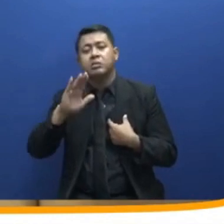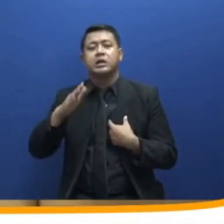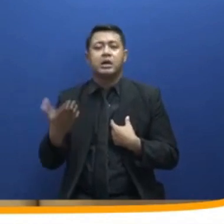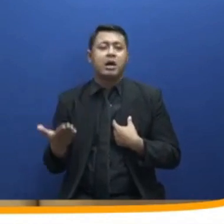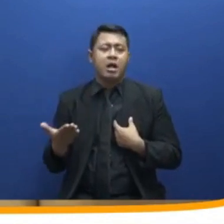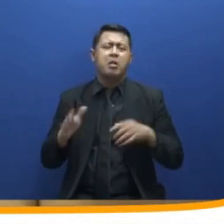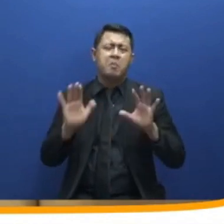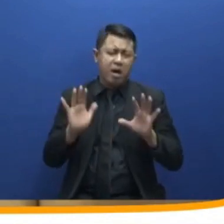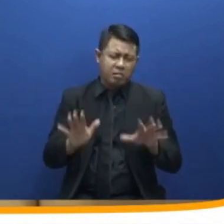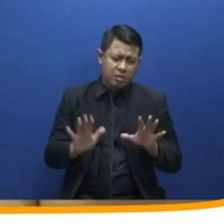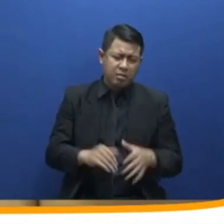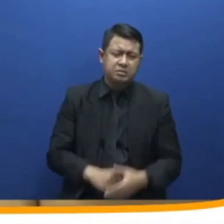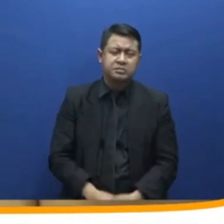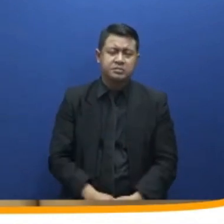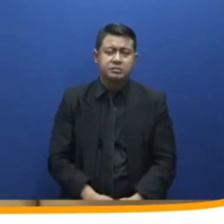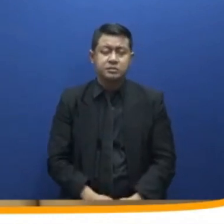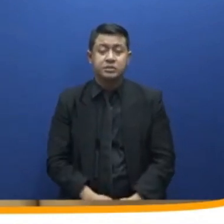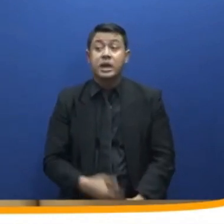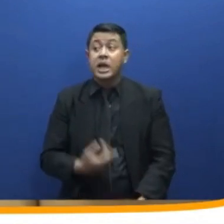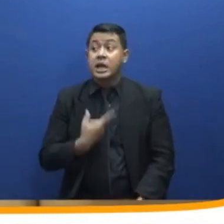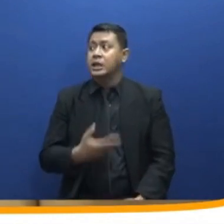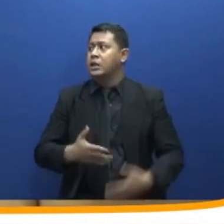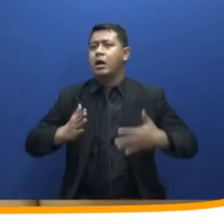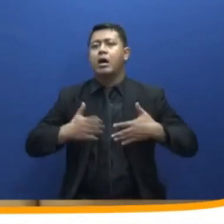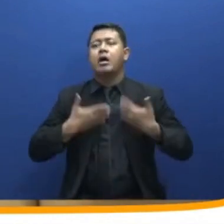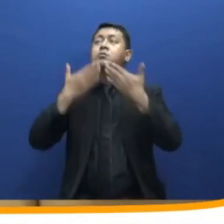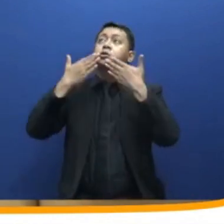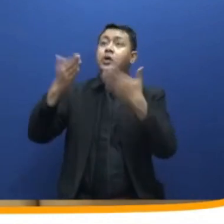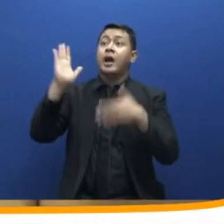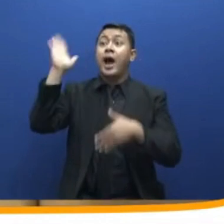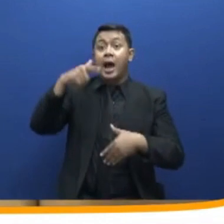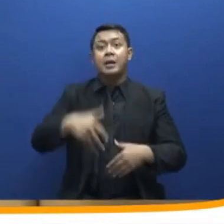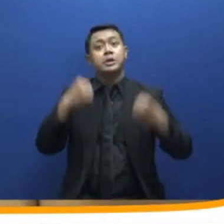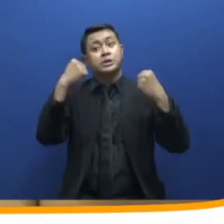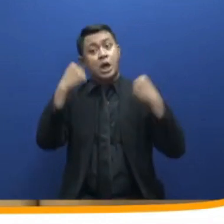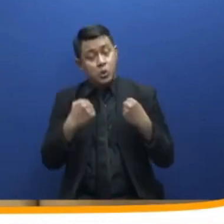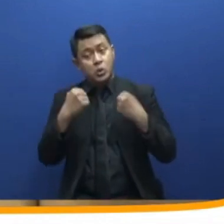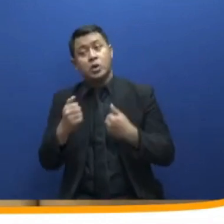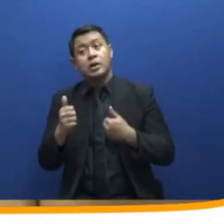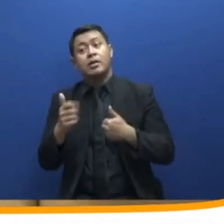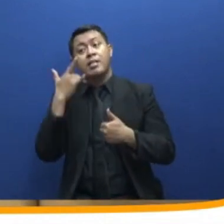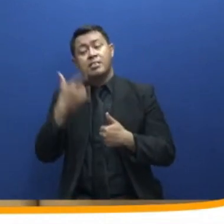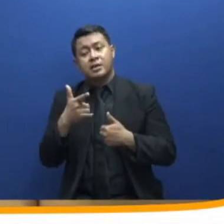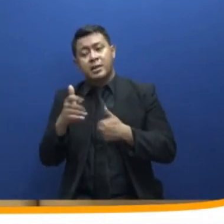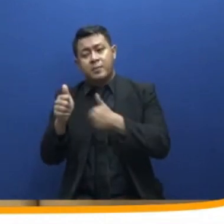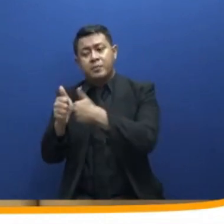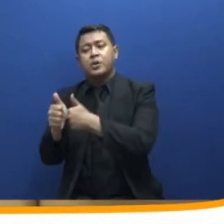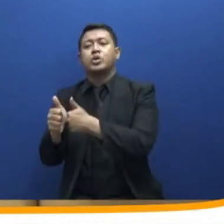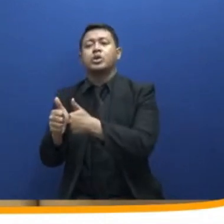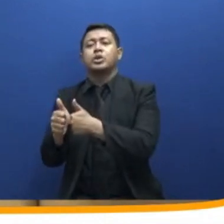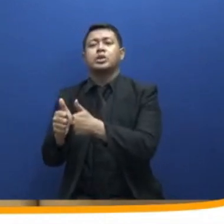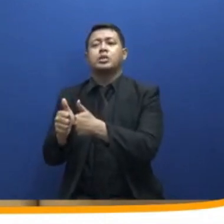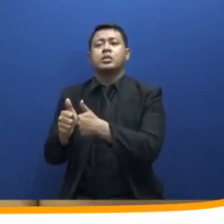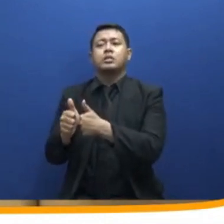saudara-saudari malam hari ini masih bisa duduk Masih bisa berdiri dengan tegap mensyukuri Rahmat yang